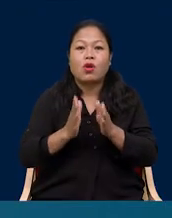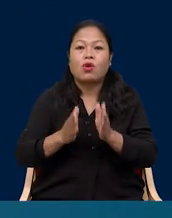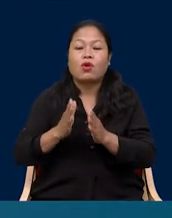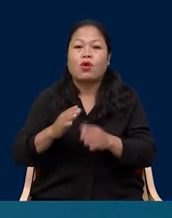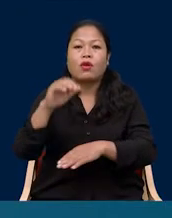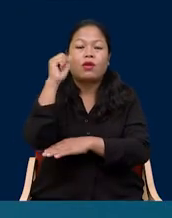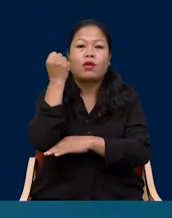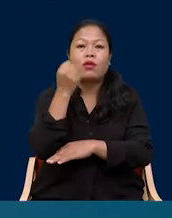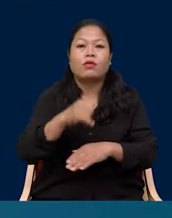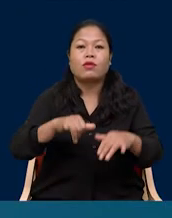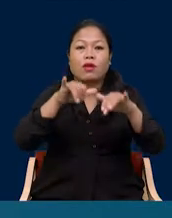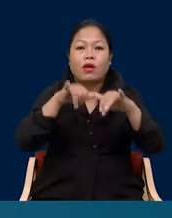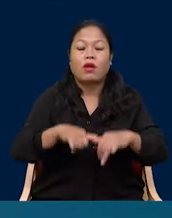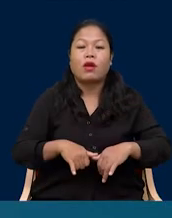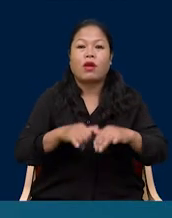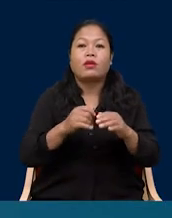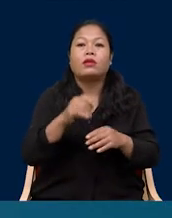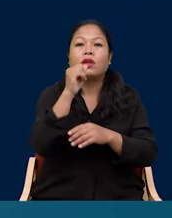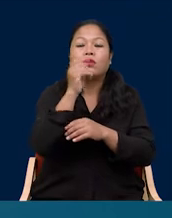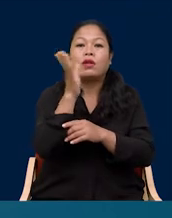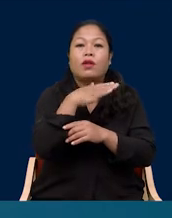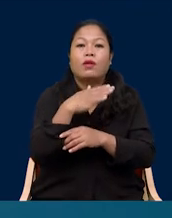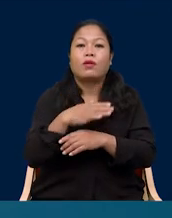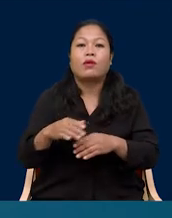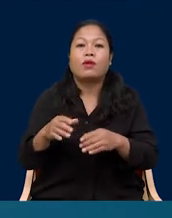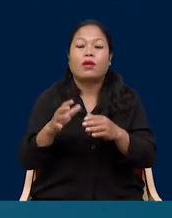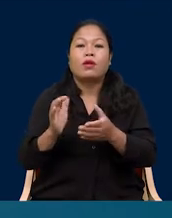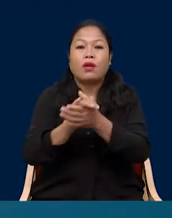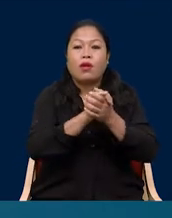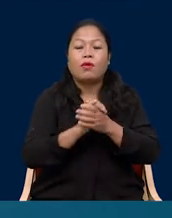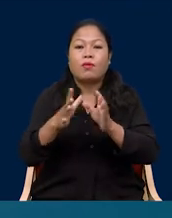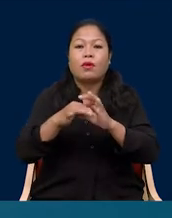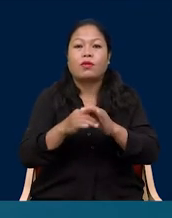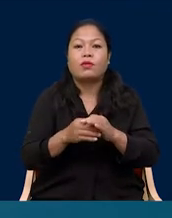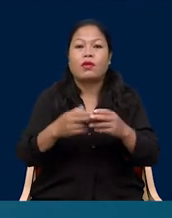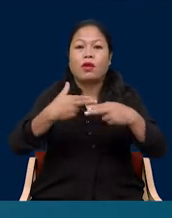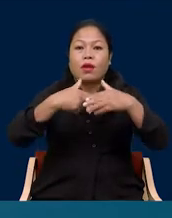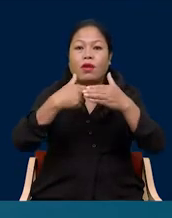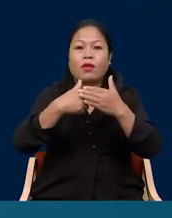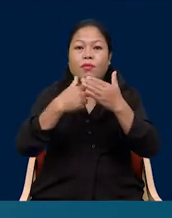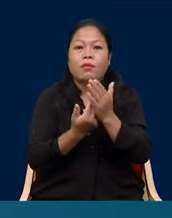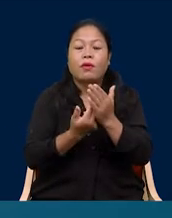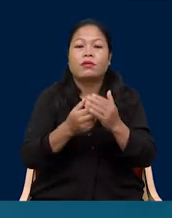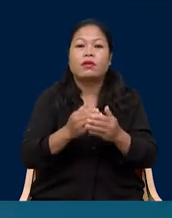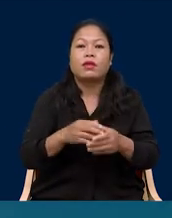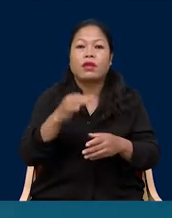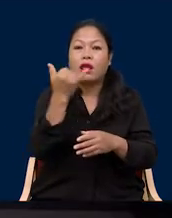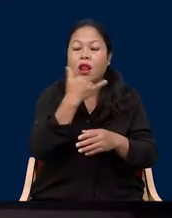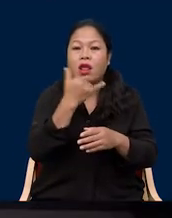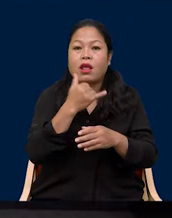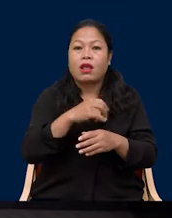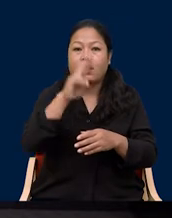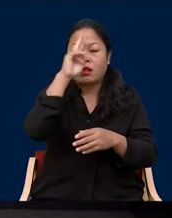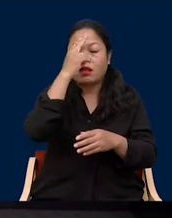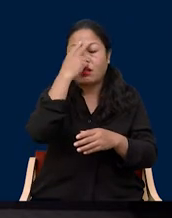अनुकूलन योजनाको राष्ट्रिय खाका 2019, जलवायु मैत्री बजेट र बजेट निर्देशिका 2020,